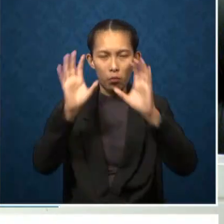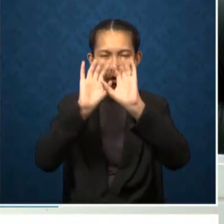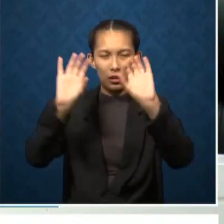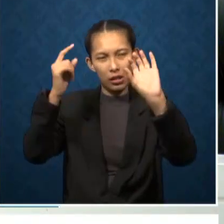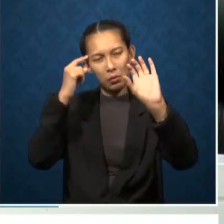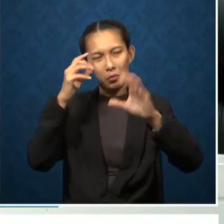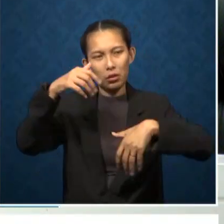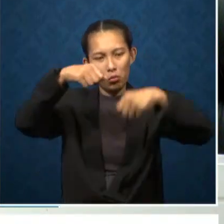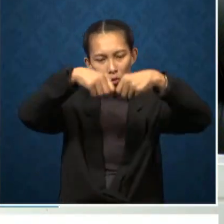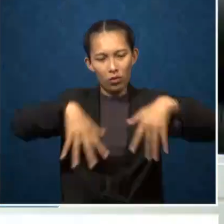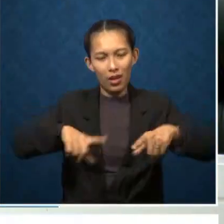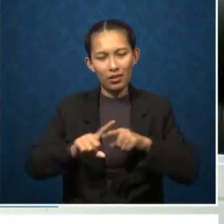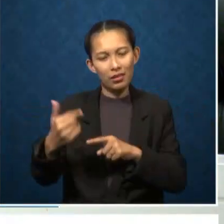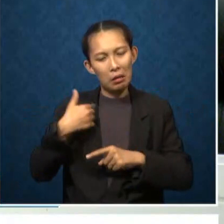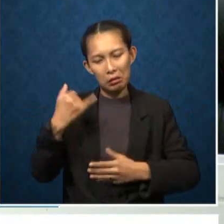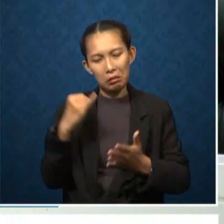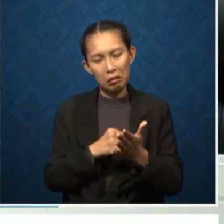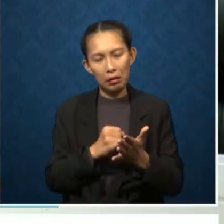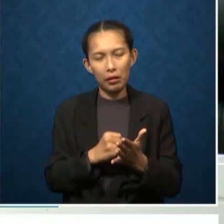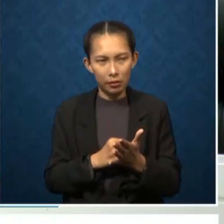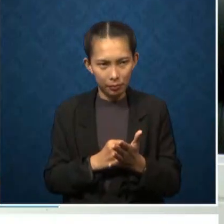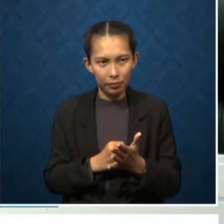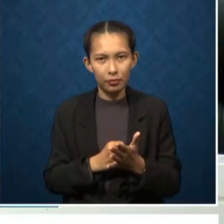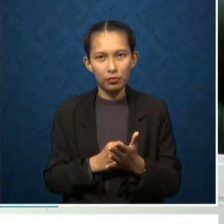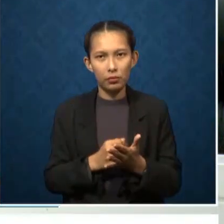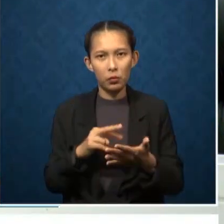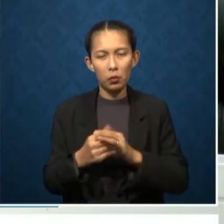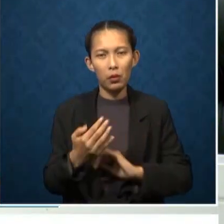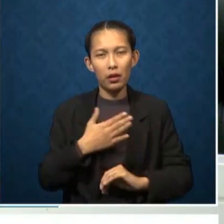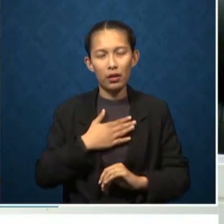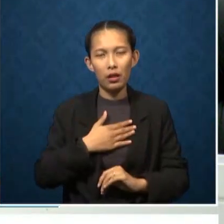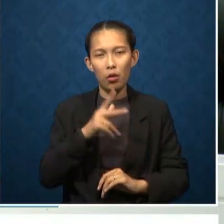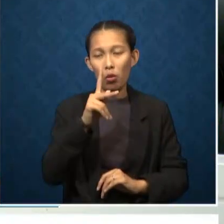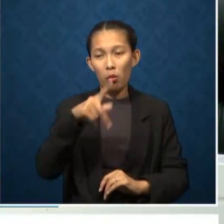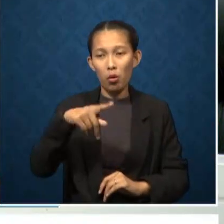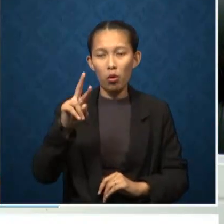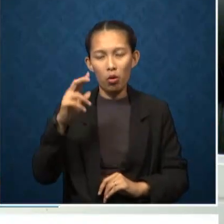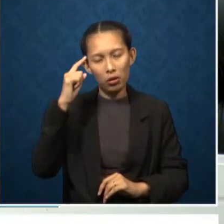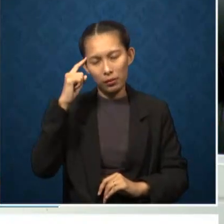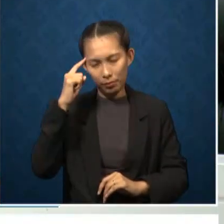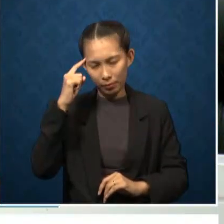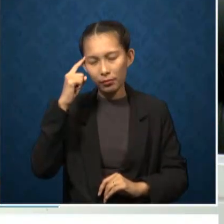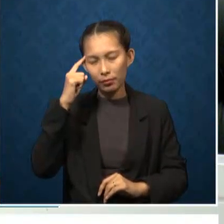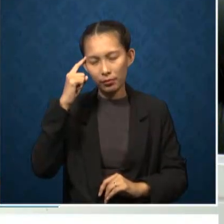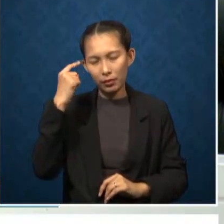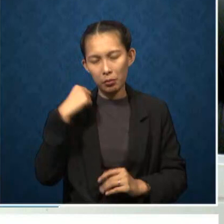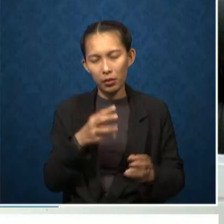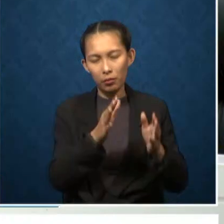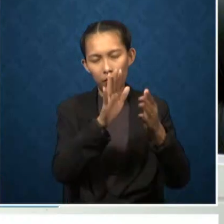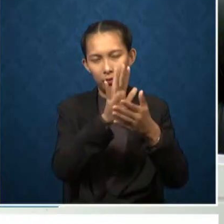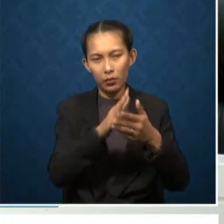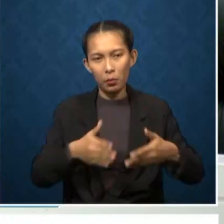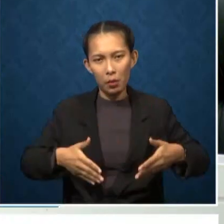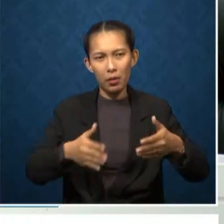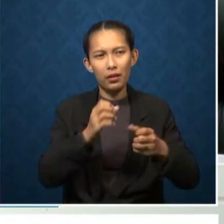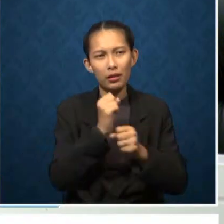างยืดหยุ่นได้อย่างง่ายขึ้นนะคะซึ่งตรงนี้ทางกพร.เองก็ได้มีการกำหนดแนวทางการปรับโครงสร้าง